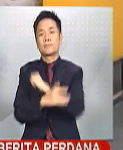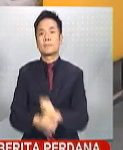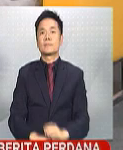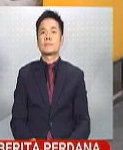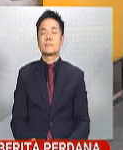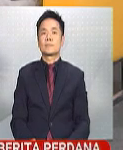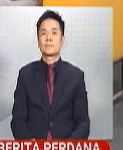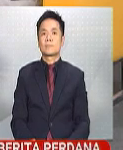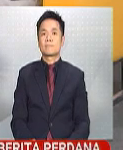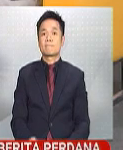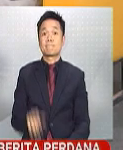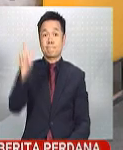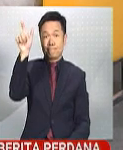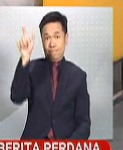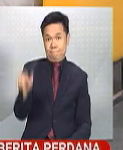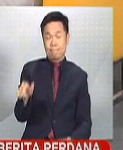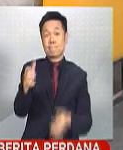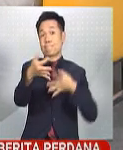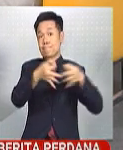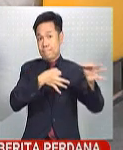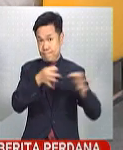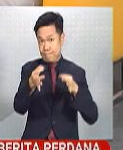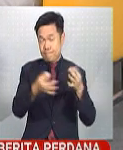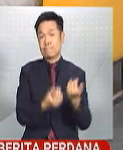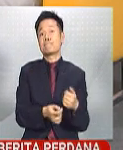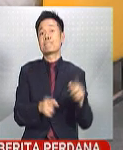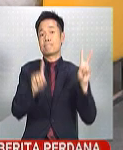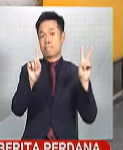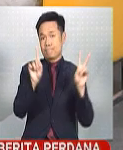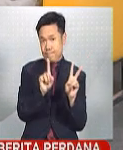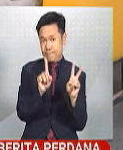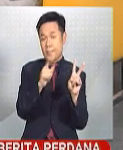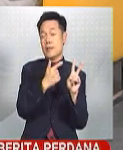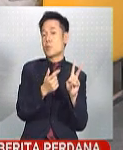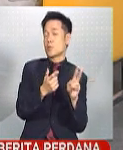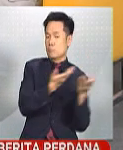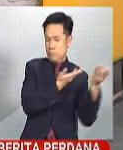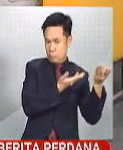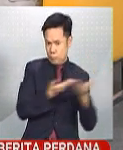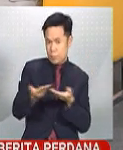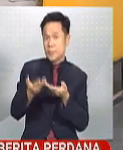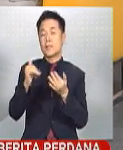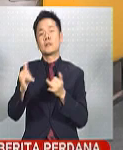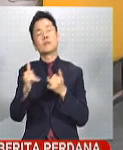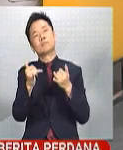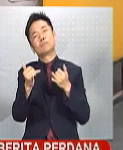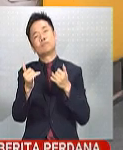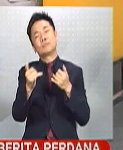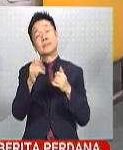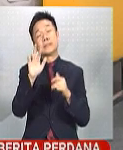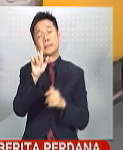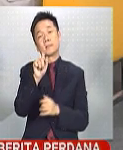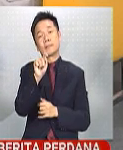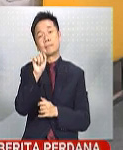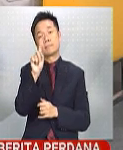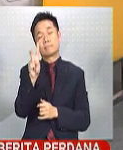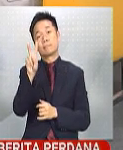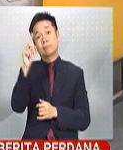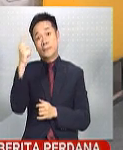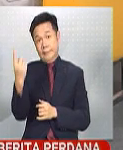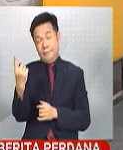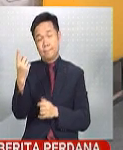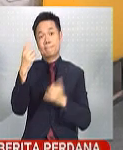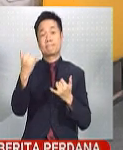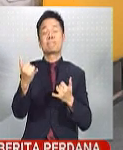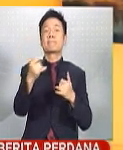Dr. Syed Agil menjelaskannya selepas menjadi tetamu dalam program Selamat Pagi Malaysia di TV1. Tambahnya, kementerian baharu yang diwujudkan